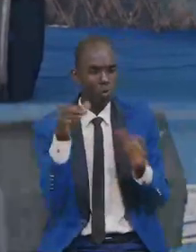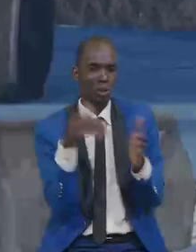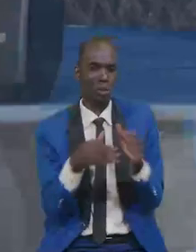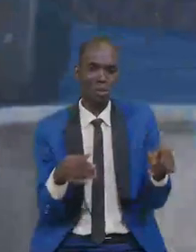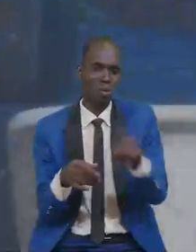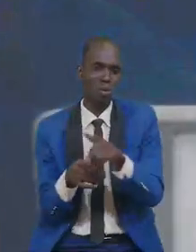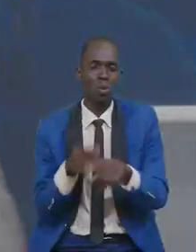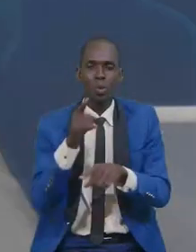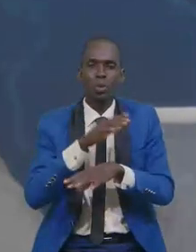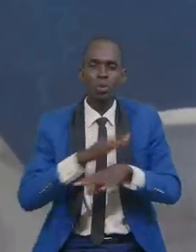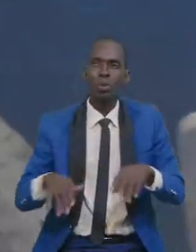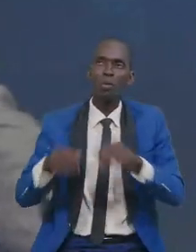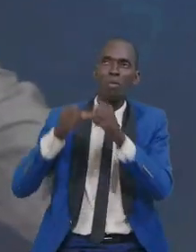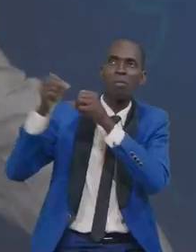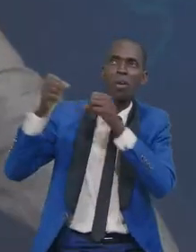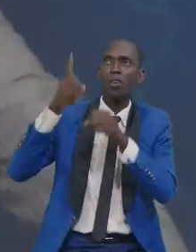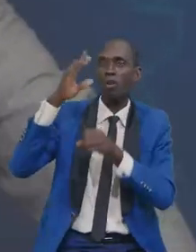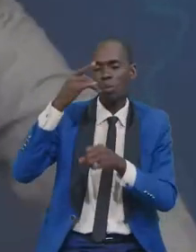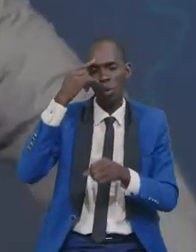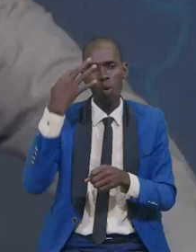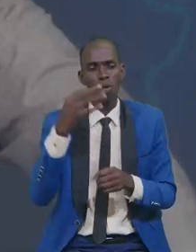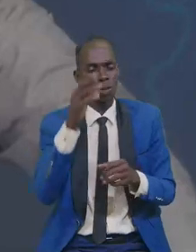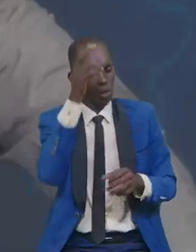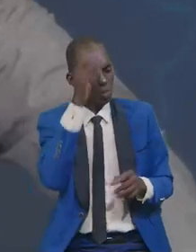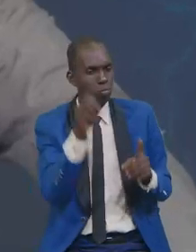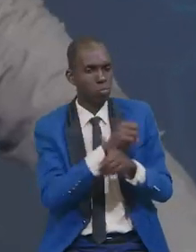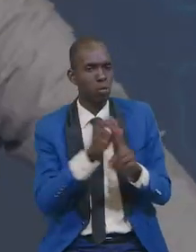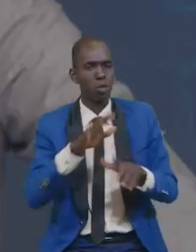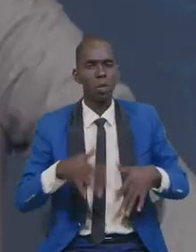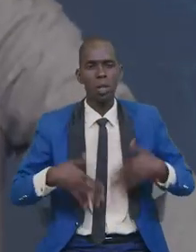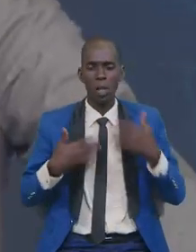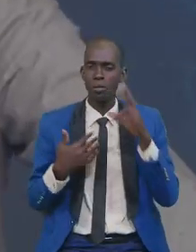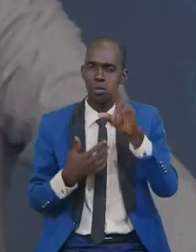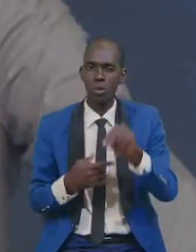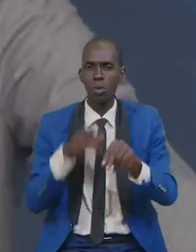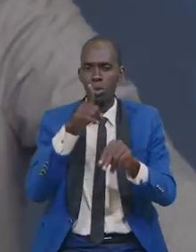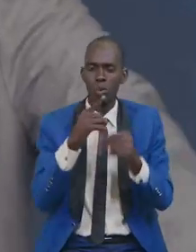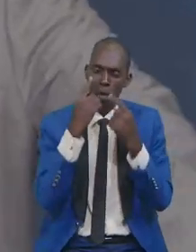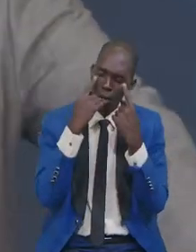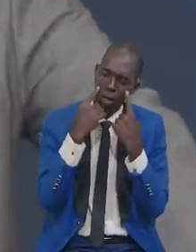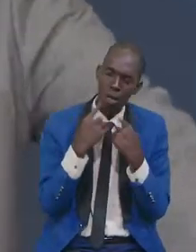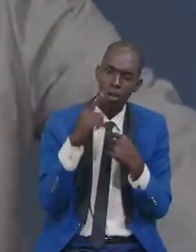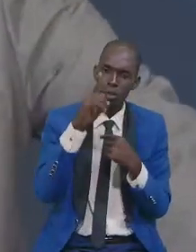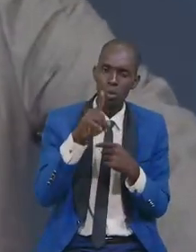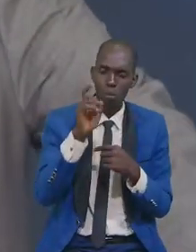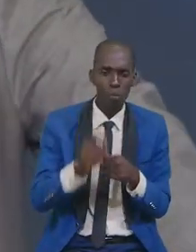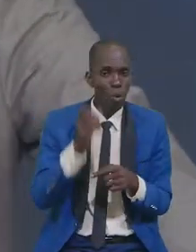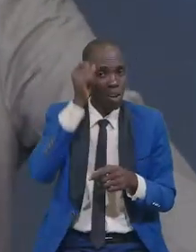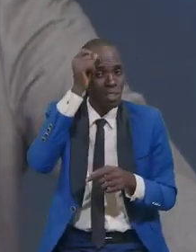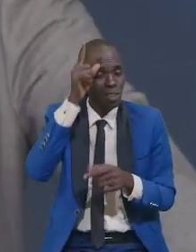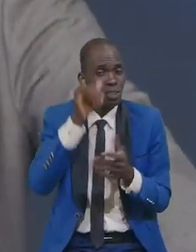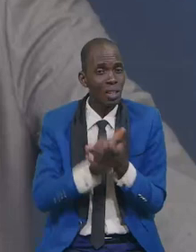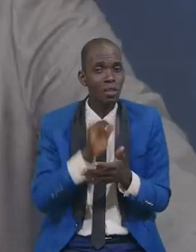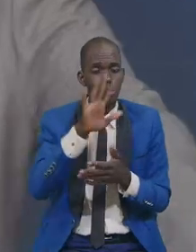Tu ne cherches pas à te venger de ce que le diable fait. Tu comprends que ton problème, ce n'est pas Dieu.